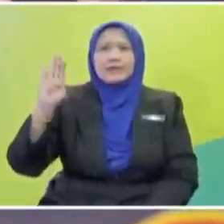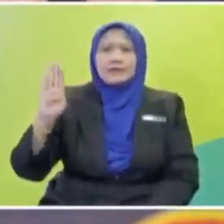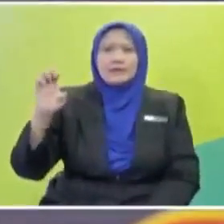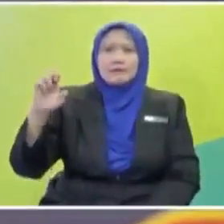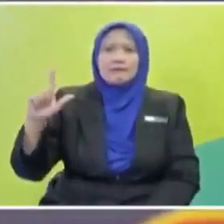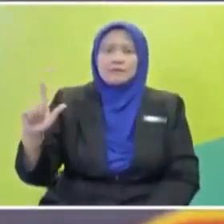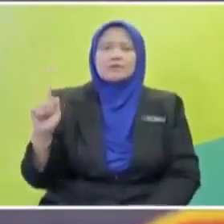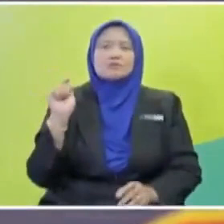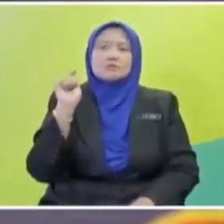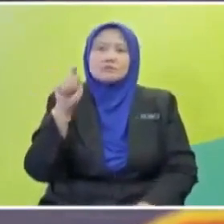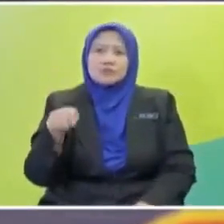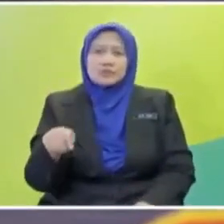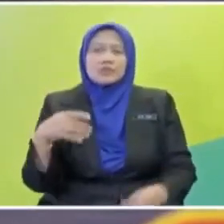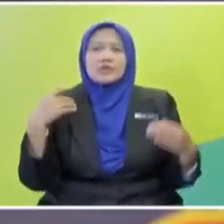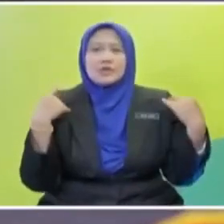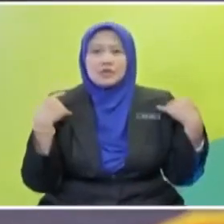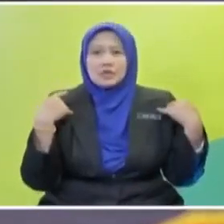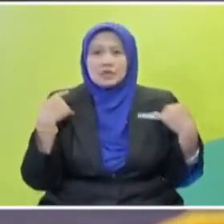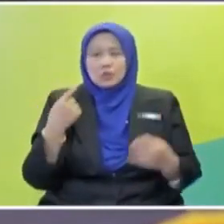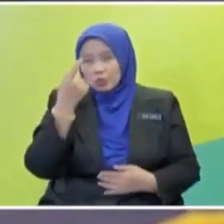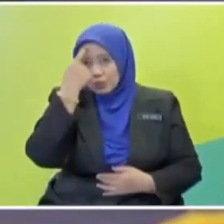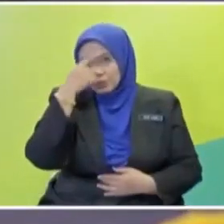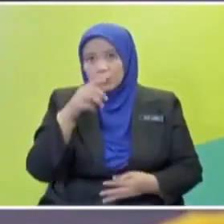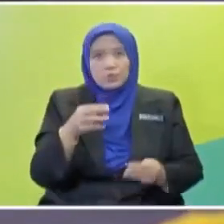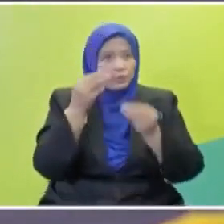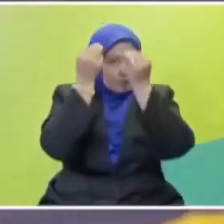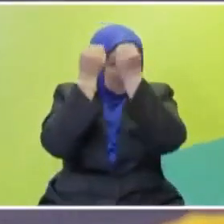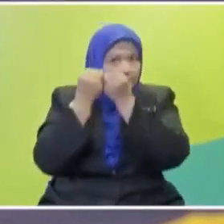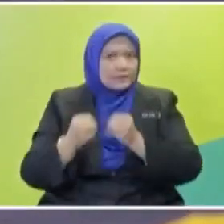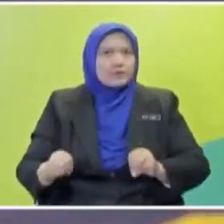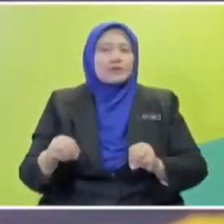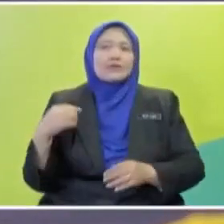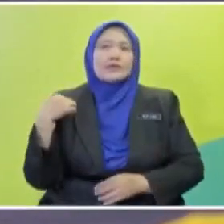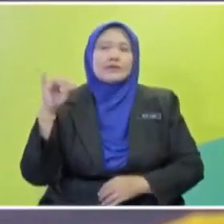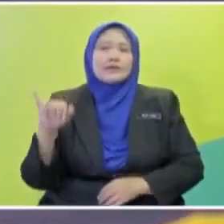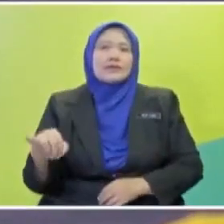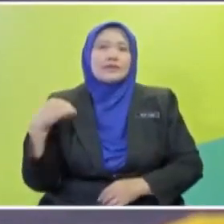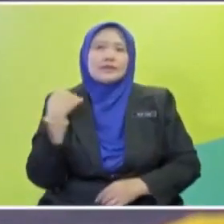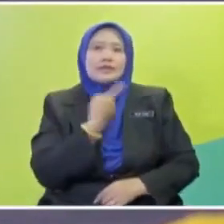yang kita buat pada lakaran. Jadi maklumat tu yang memberitahu apa yang kita lakar sebenarnya.